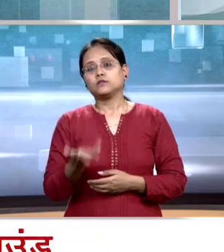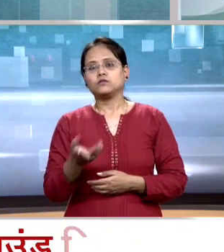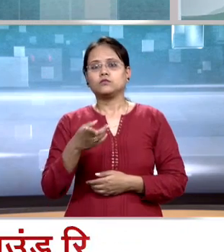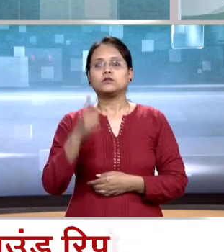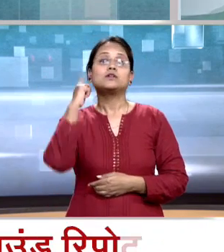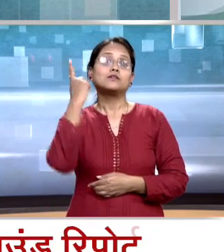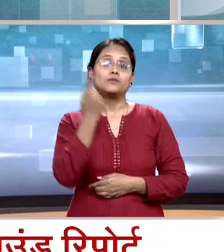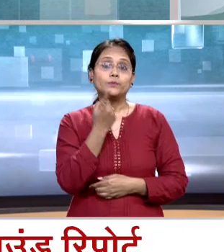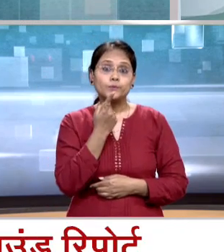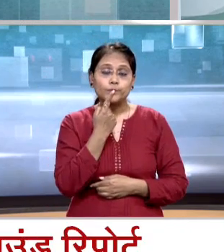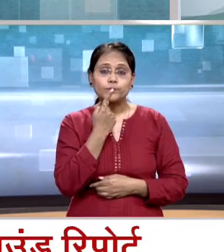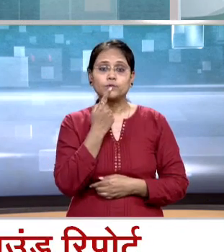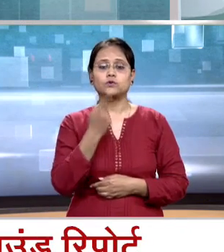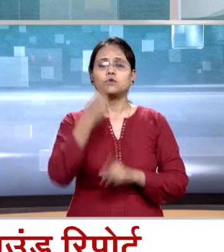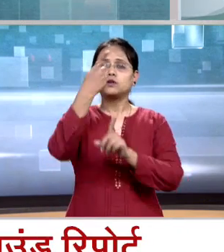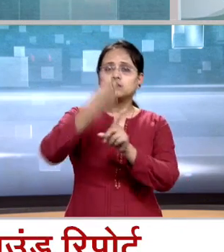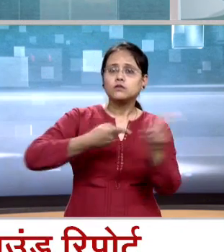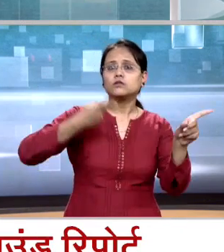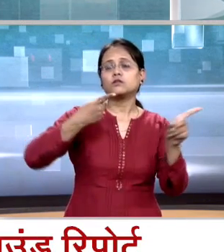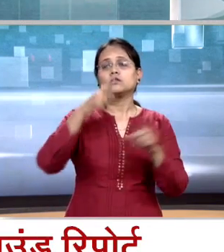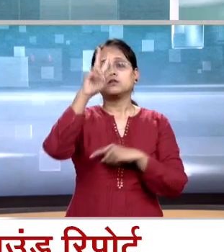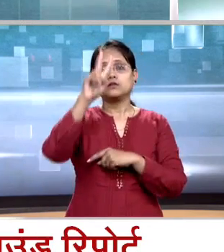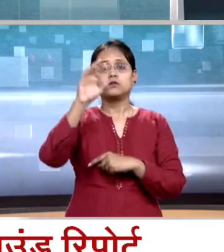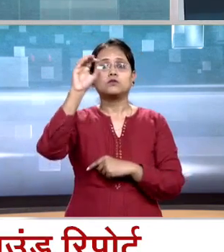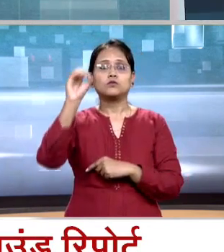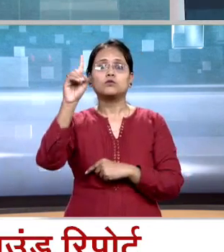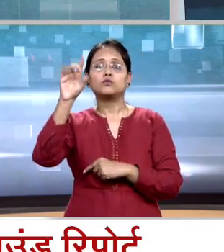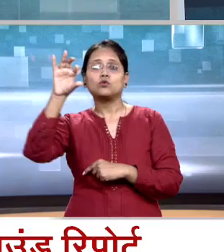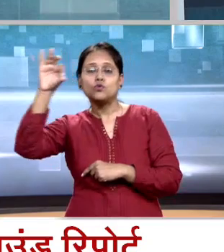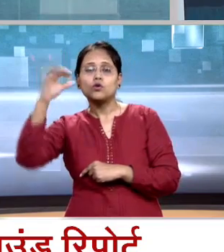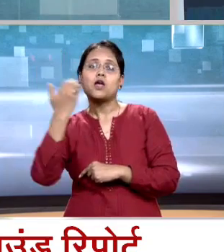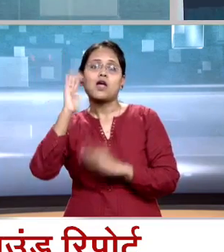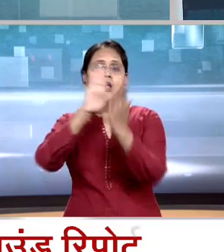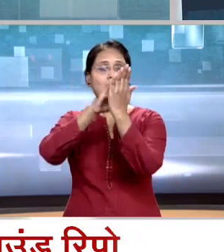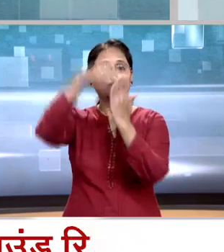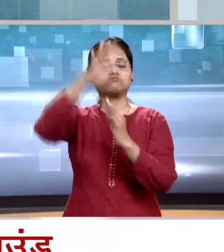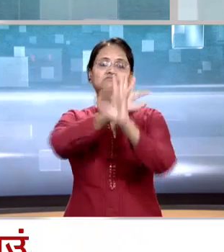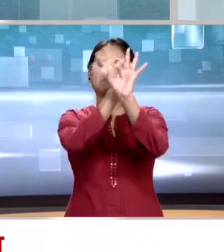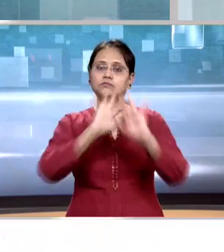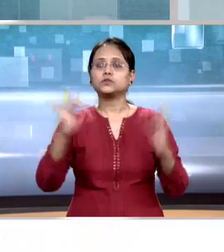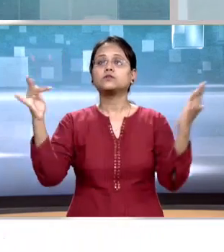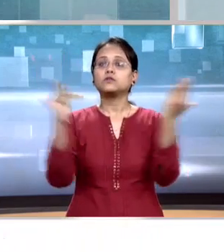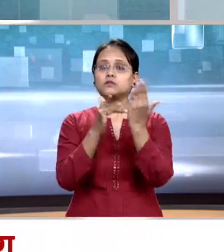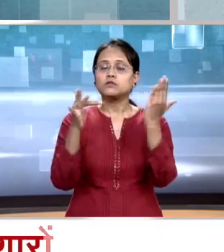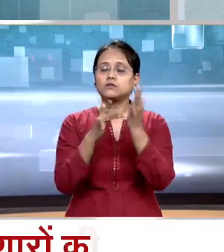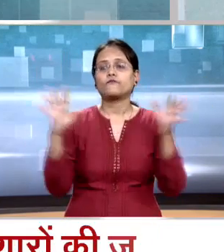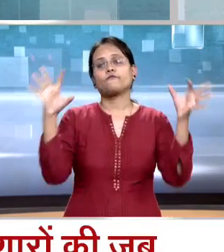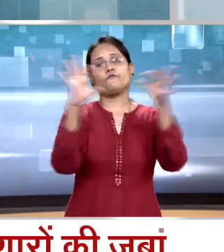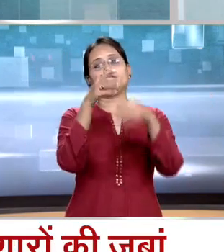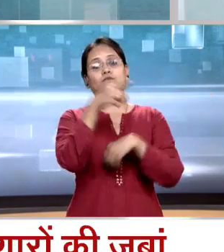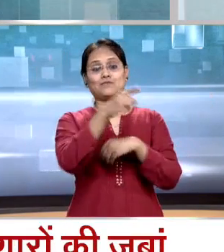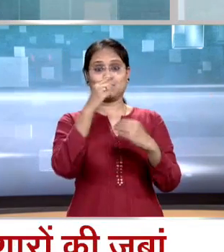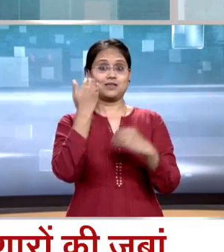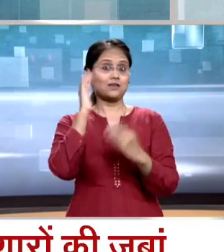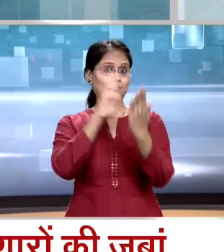ही नहीं, मूक बधिर लोगों के लिए साल 2019 का कैलेंडर भी बनाया गया है, जिसे टेक्नोलॉजी के साथ जोड़ा गया